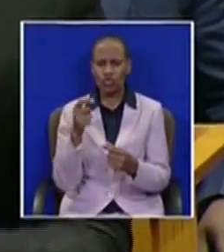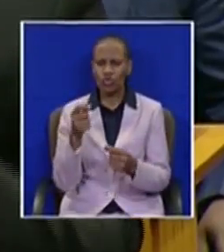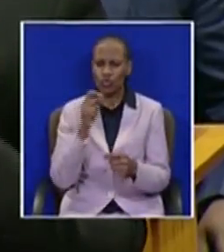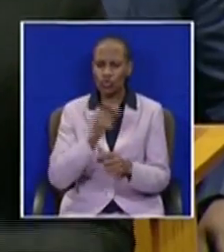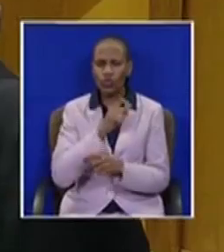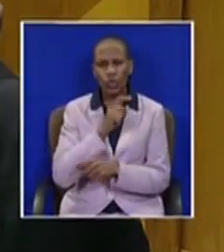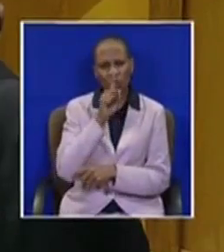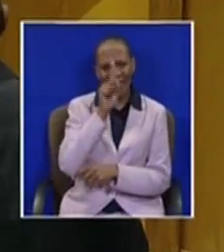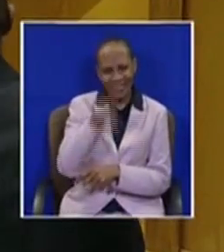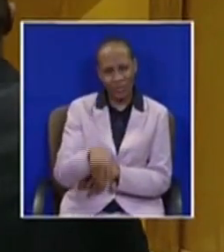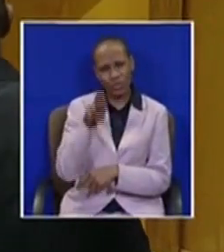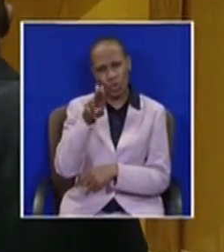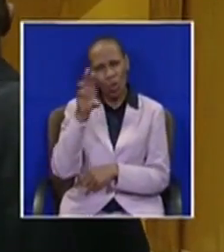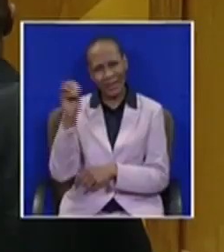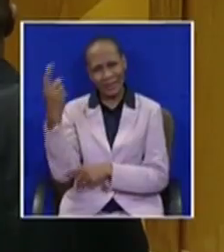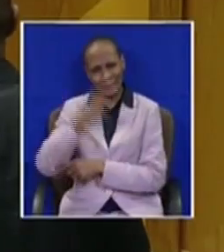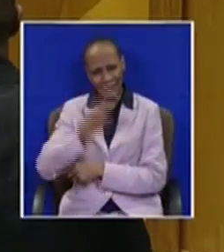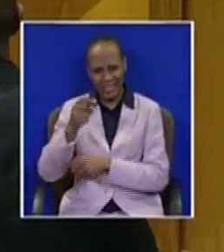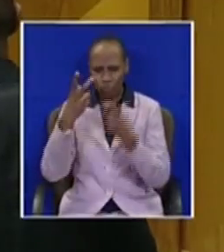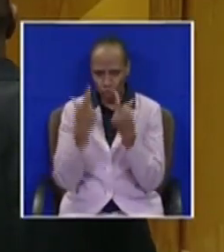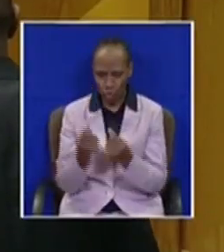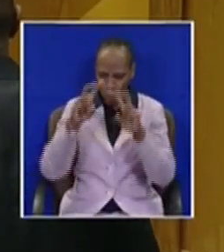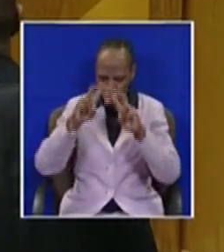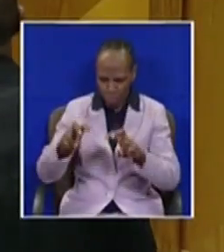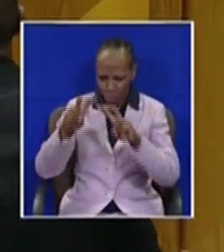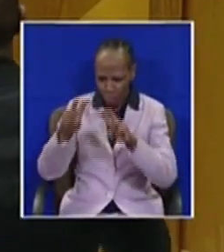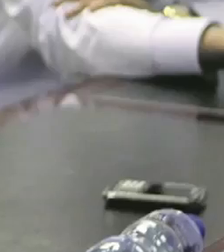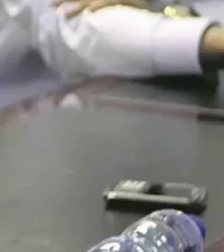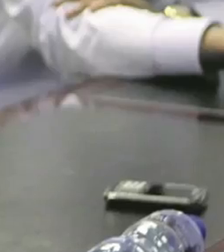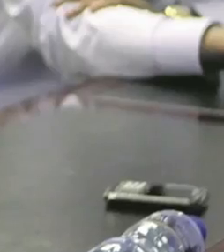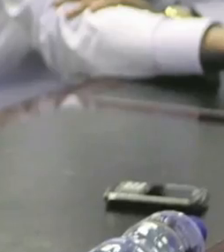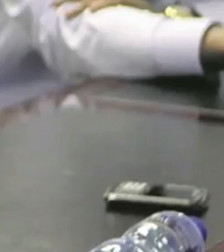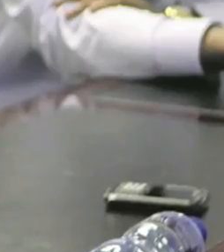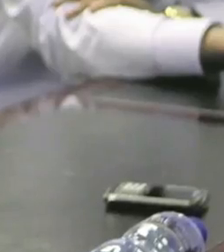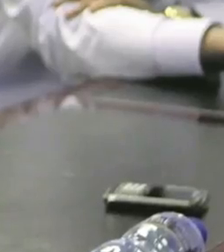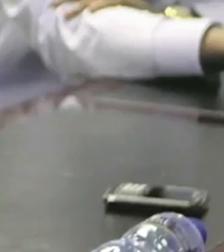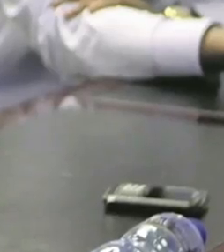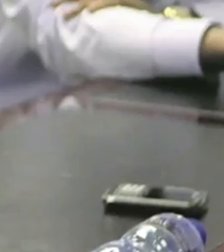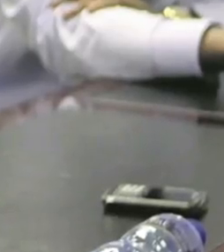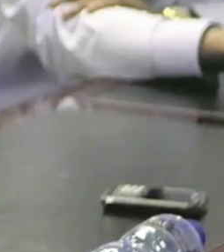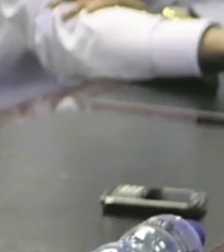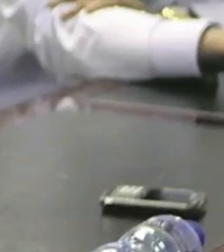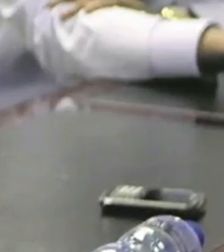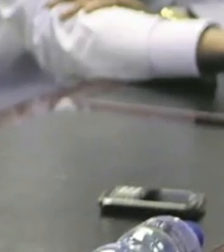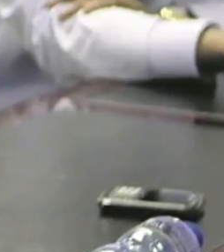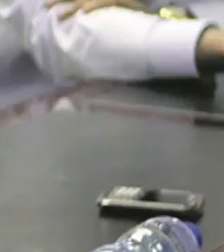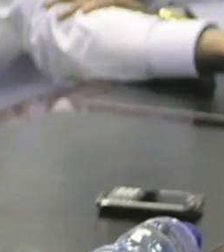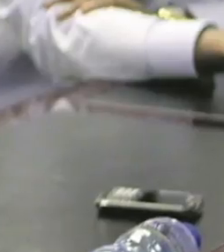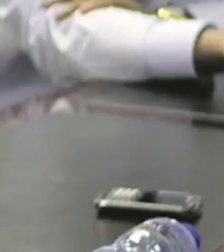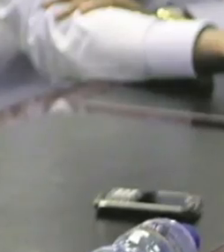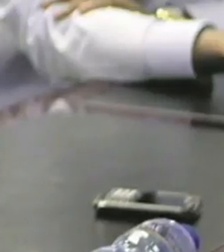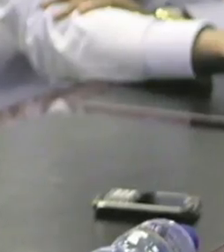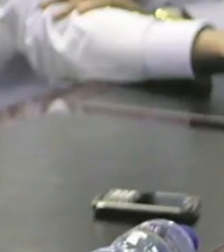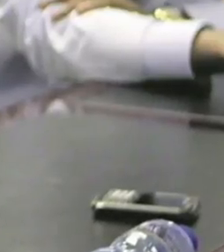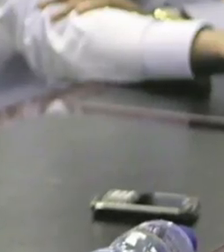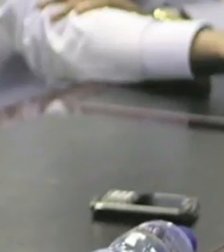in 'n vurige aanslag op Zuma hom oor sy seun Duduzani uitgevra. Duduzani is 'n nabye venoot van die Gupta-familie en